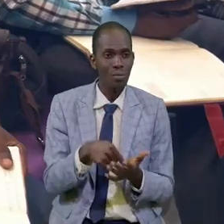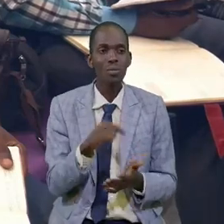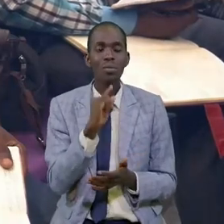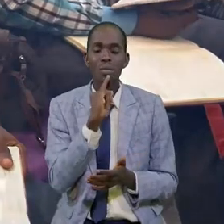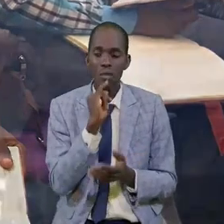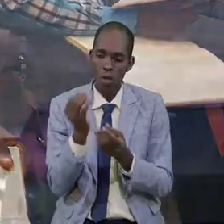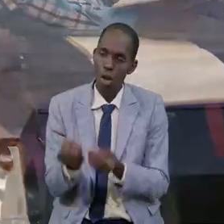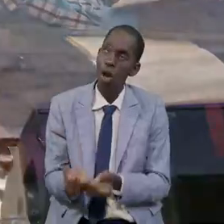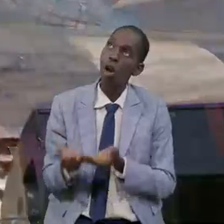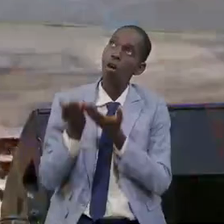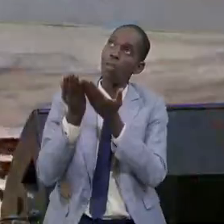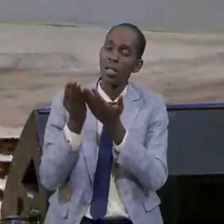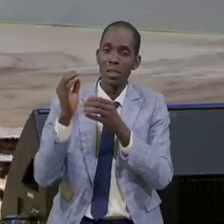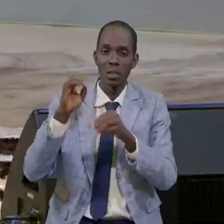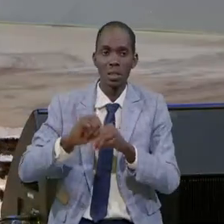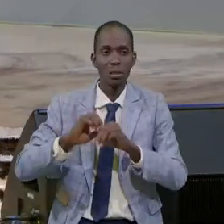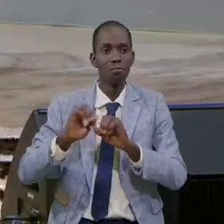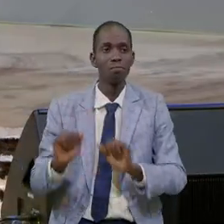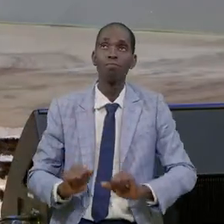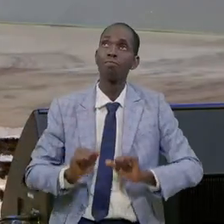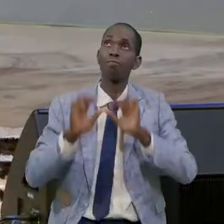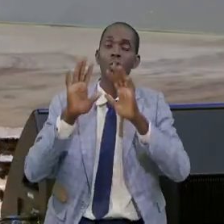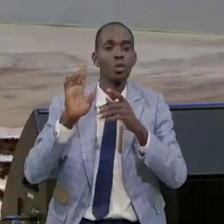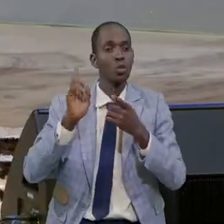a été offert en sacrifice.